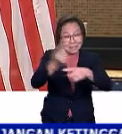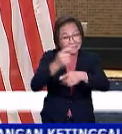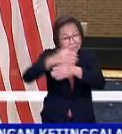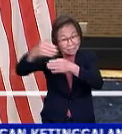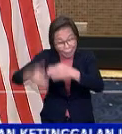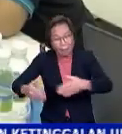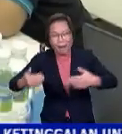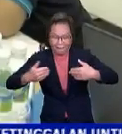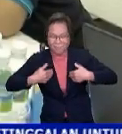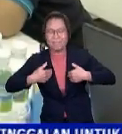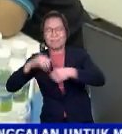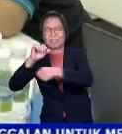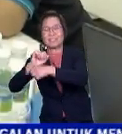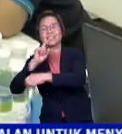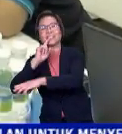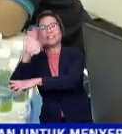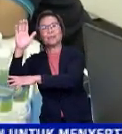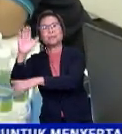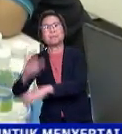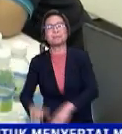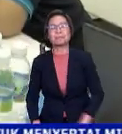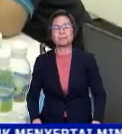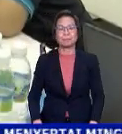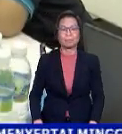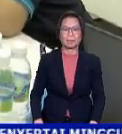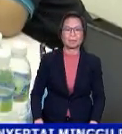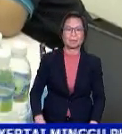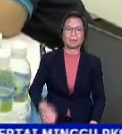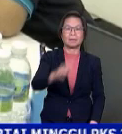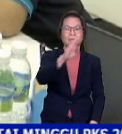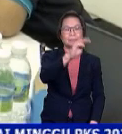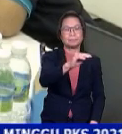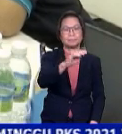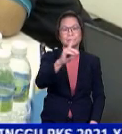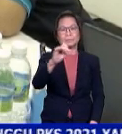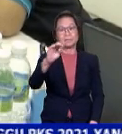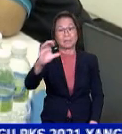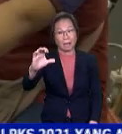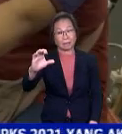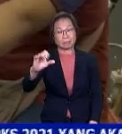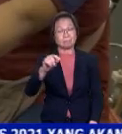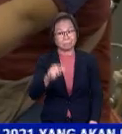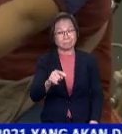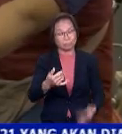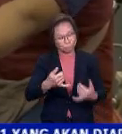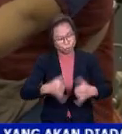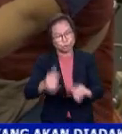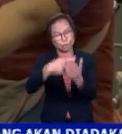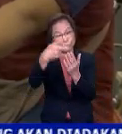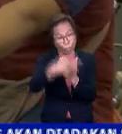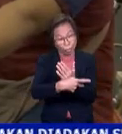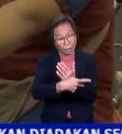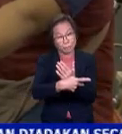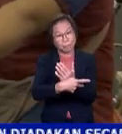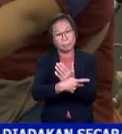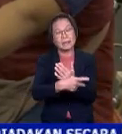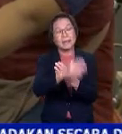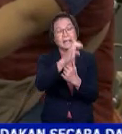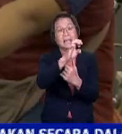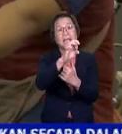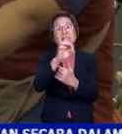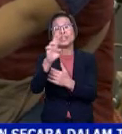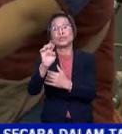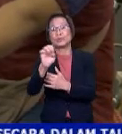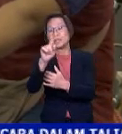latihan perbadanan ekonomi digital wcm Dek Pulau meneruskan program studi ada yaitu I